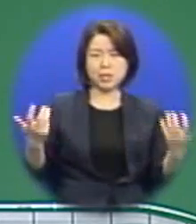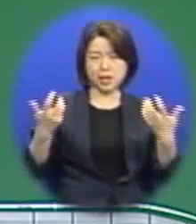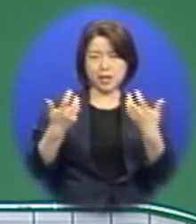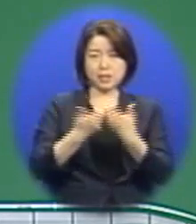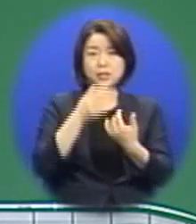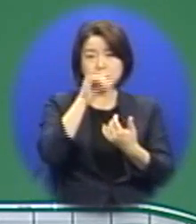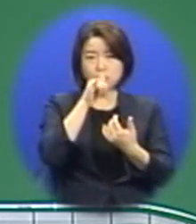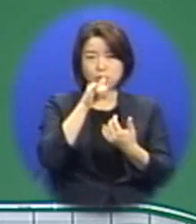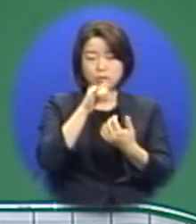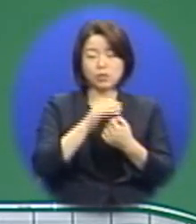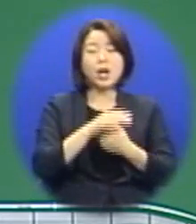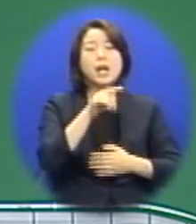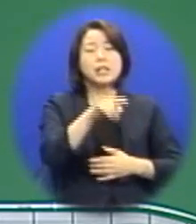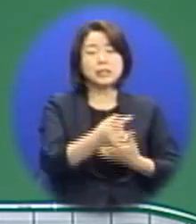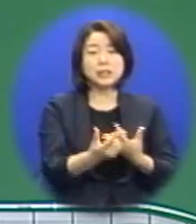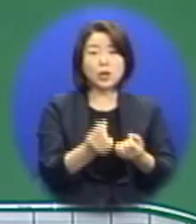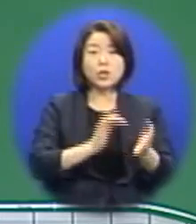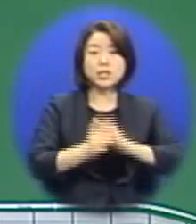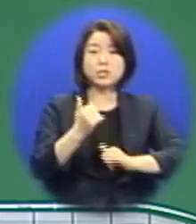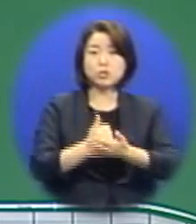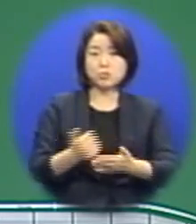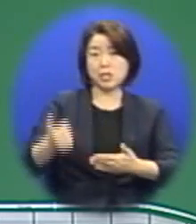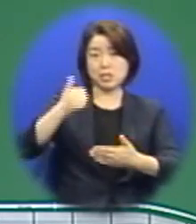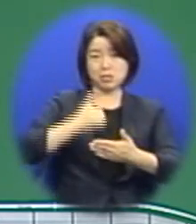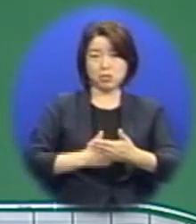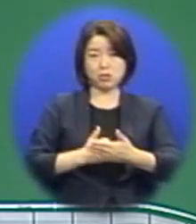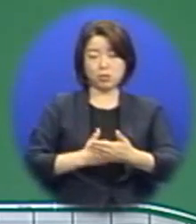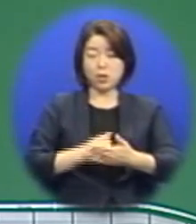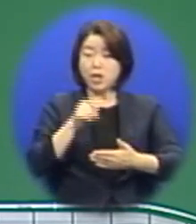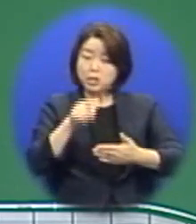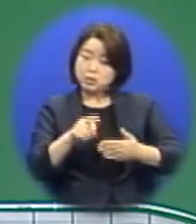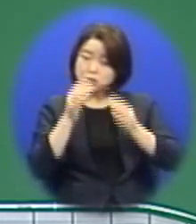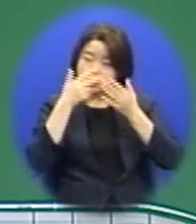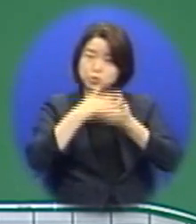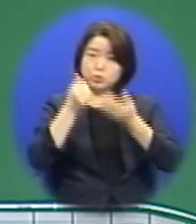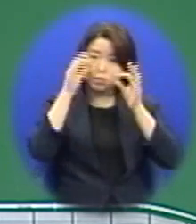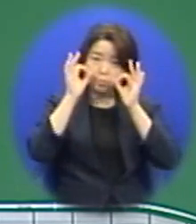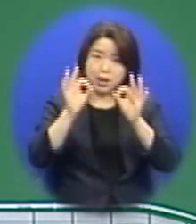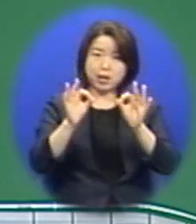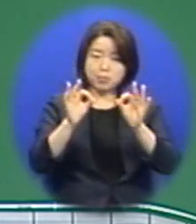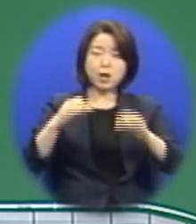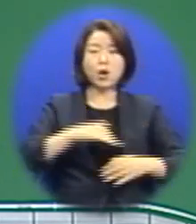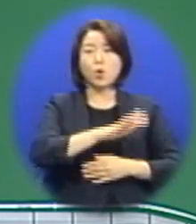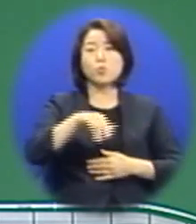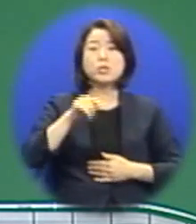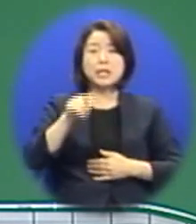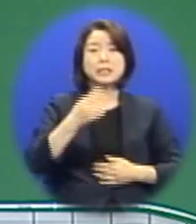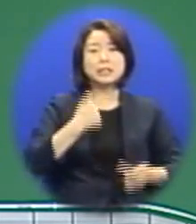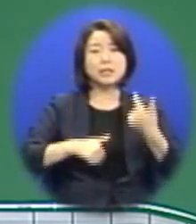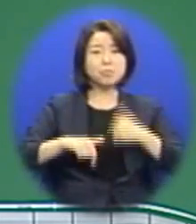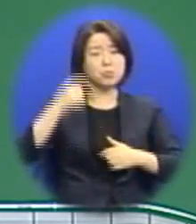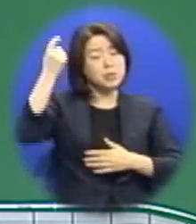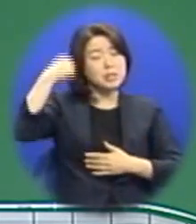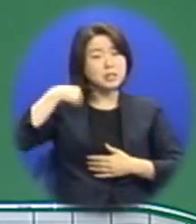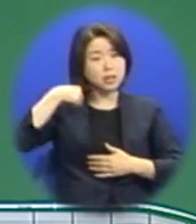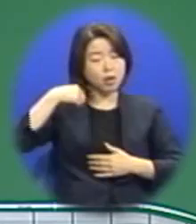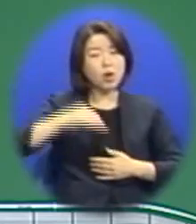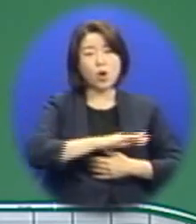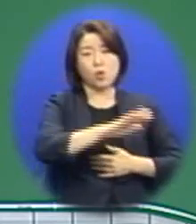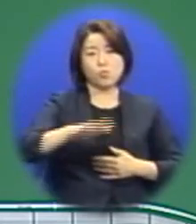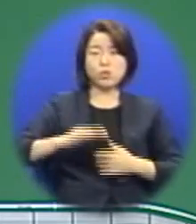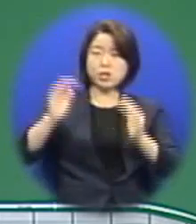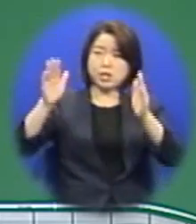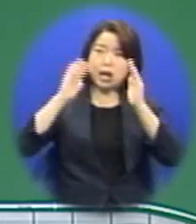예수님을 영접했어요. 그리고 그 주님을 바라보면서 우리가 그 기쁨을 느껴요. 우리를 향한